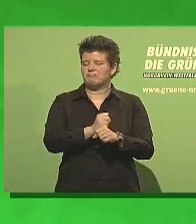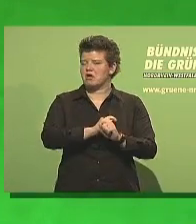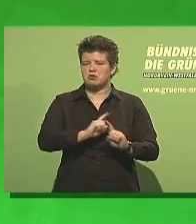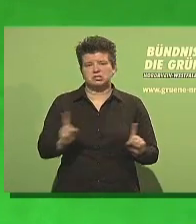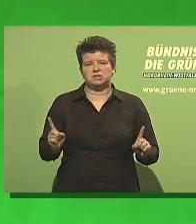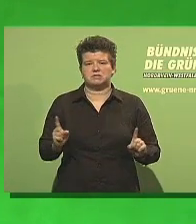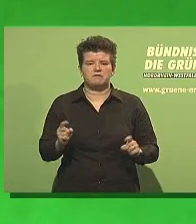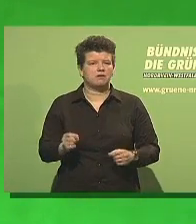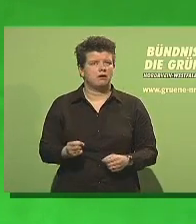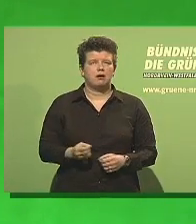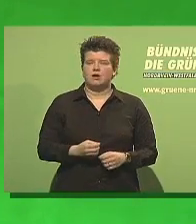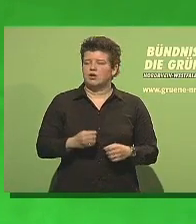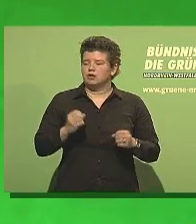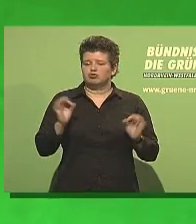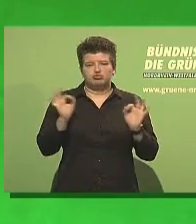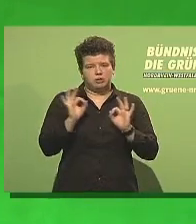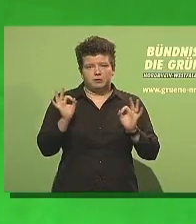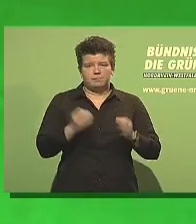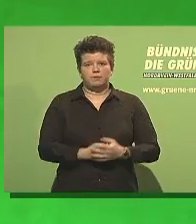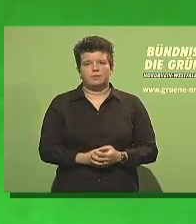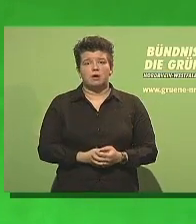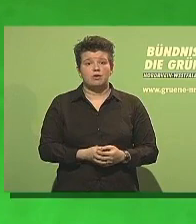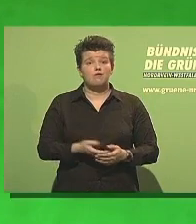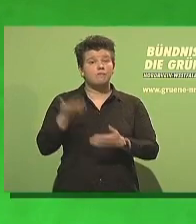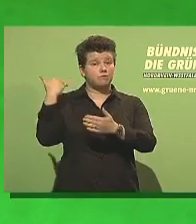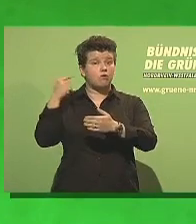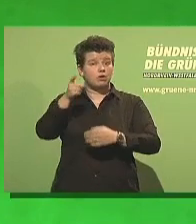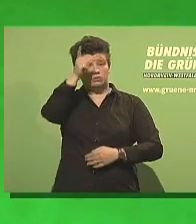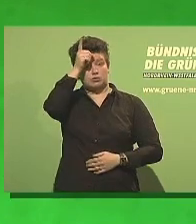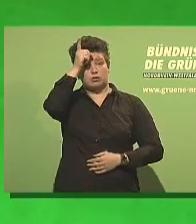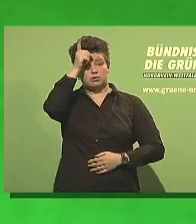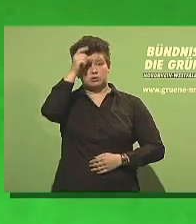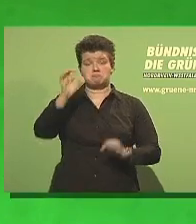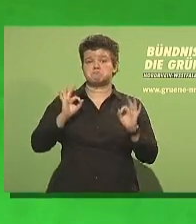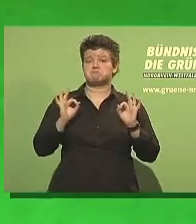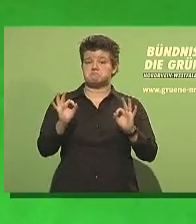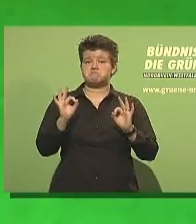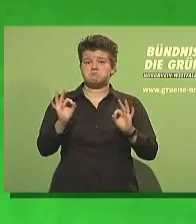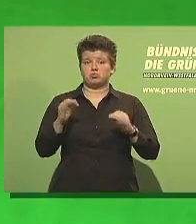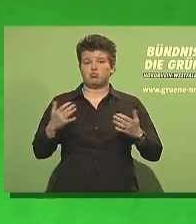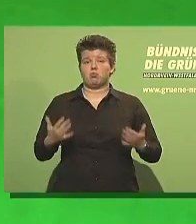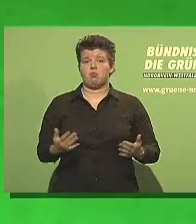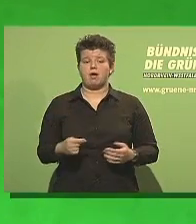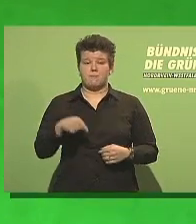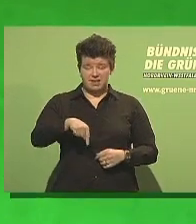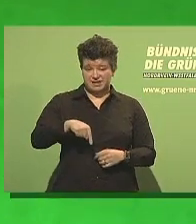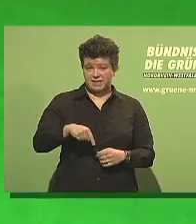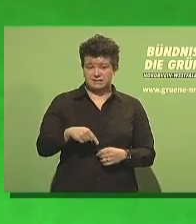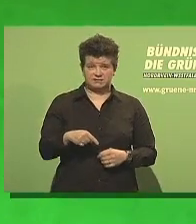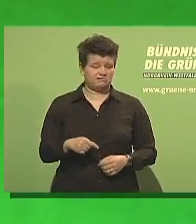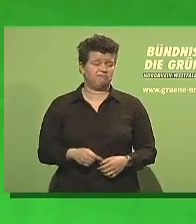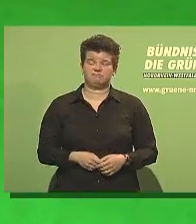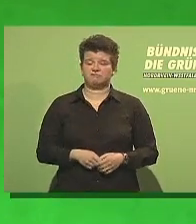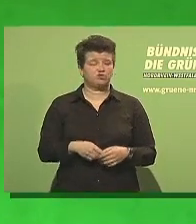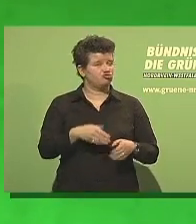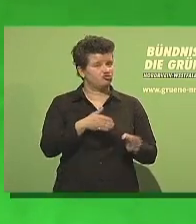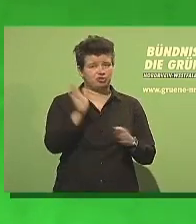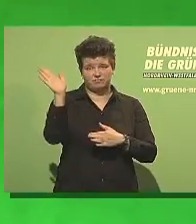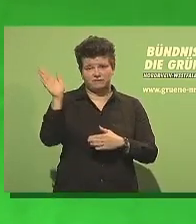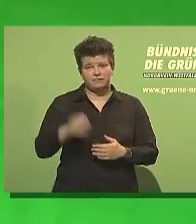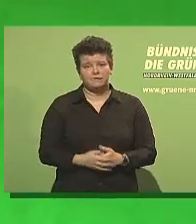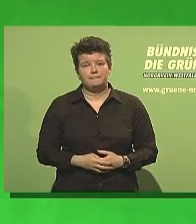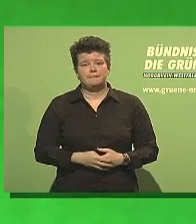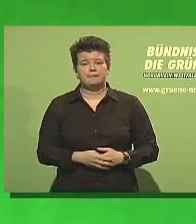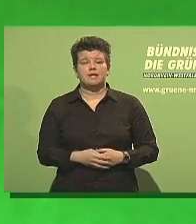einzige Katastrophe. Deutschland war früher mal Vorreiter. Und jetzt machen Sie sich zunehmend lächerlich, liebe Freunde und Freunde. Wir brauchen